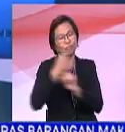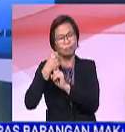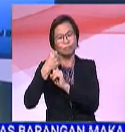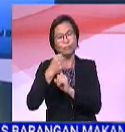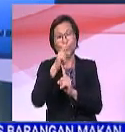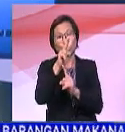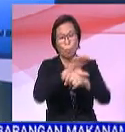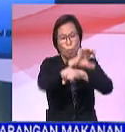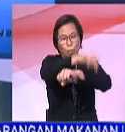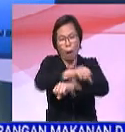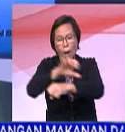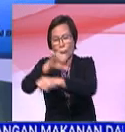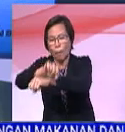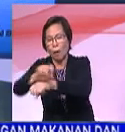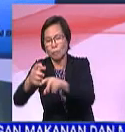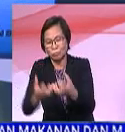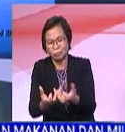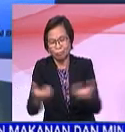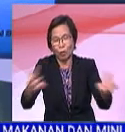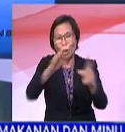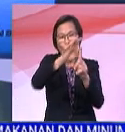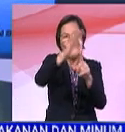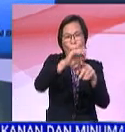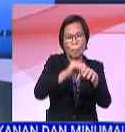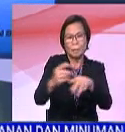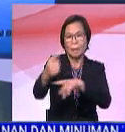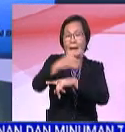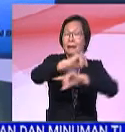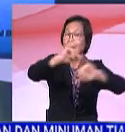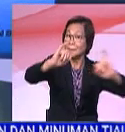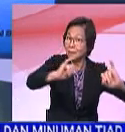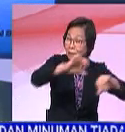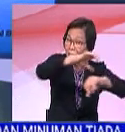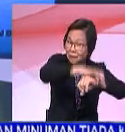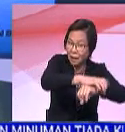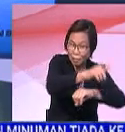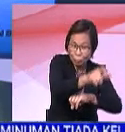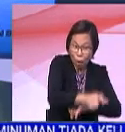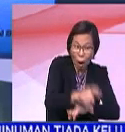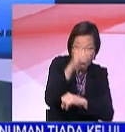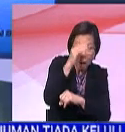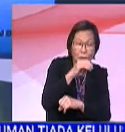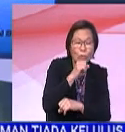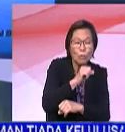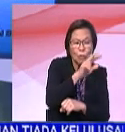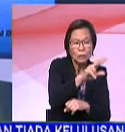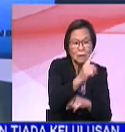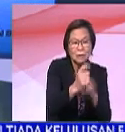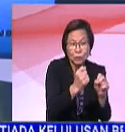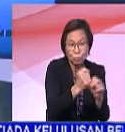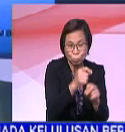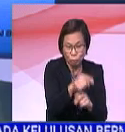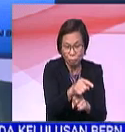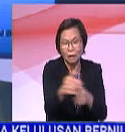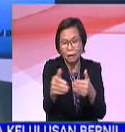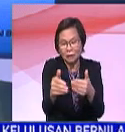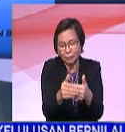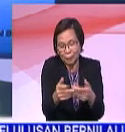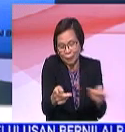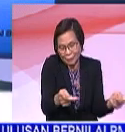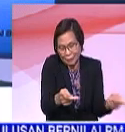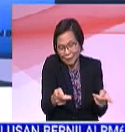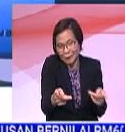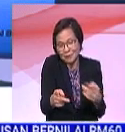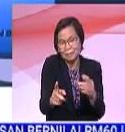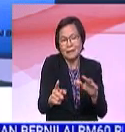dua serbuan berasingan di Pulau Pinang Isnin lalu. Turut ditahan seorang lelaki berusia 31 tahun berhampiran keretanya